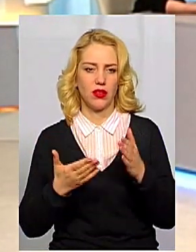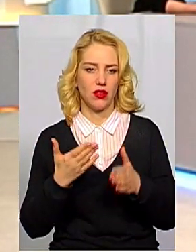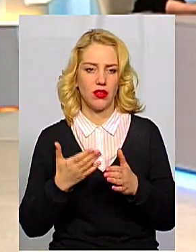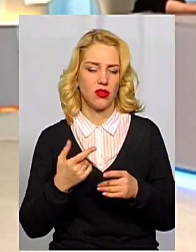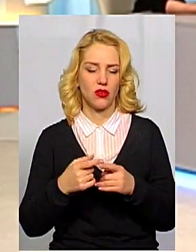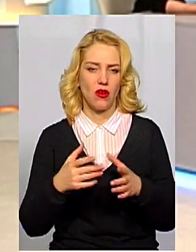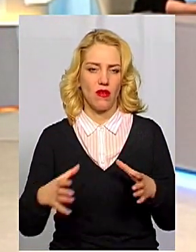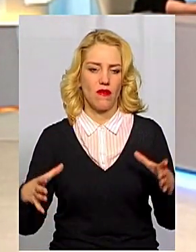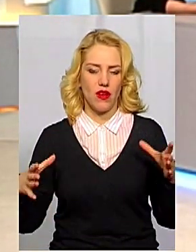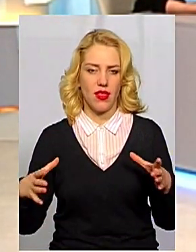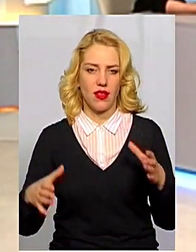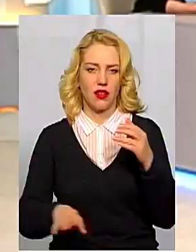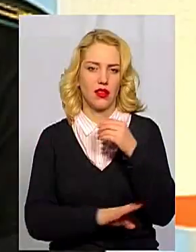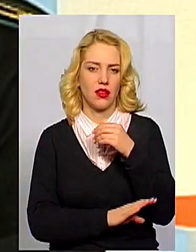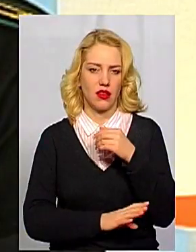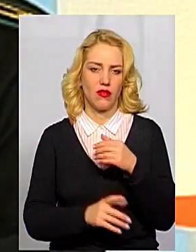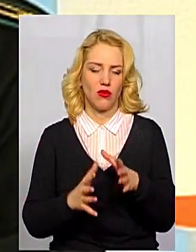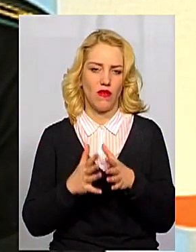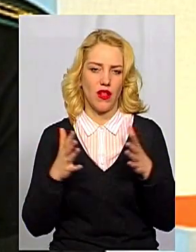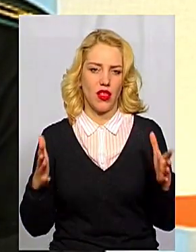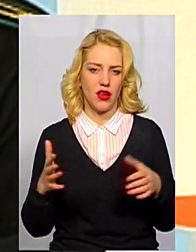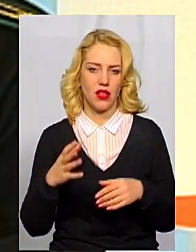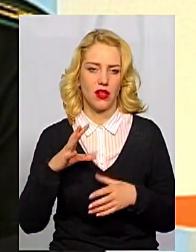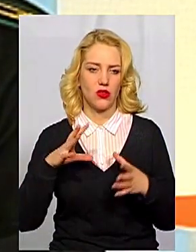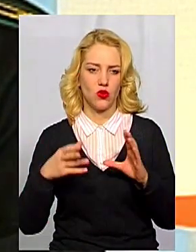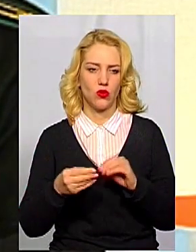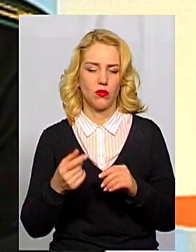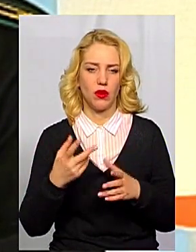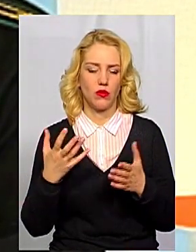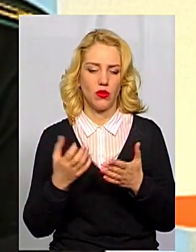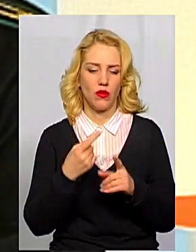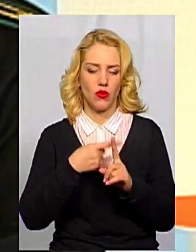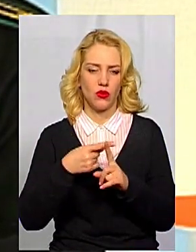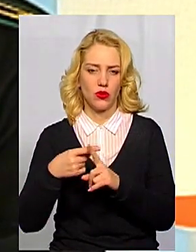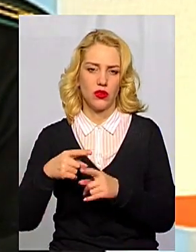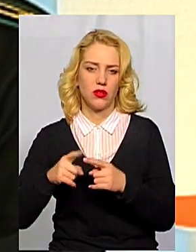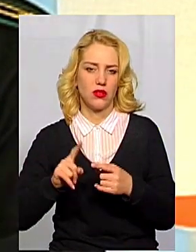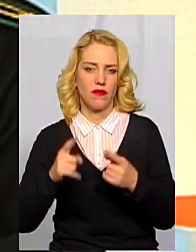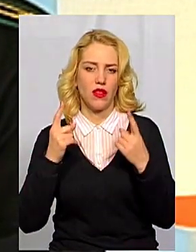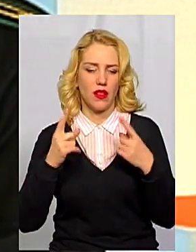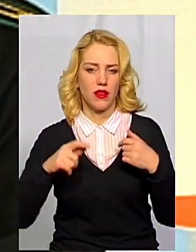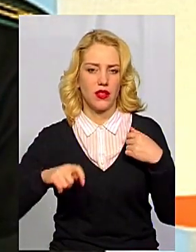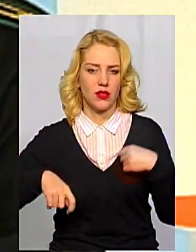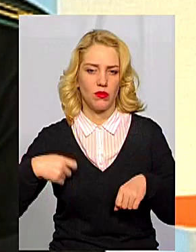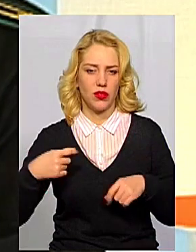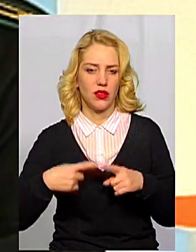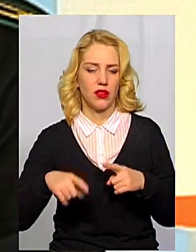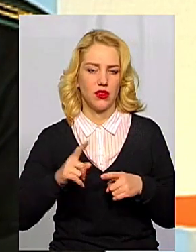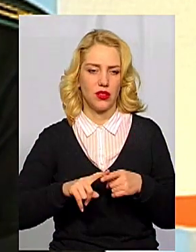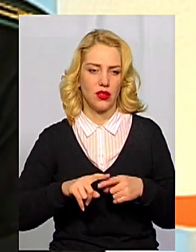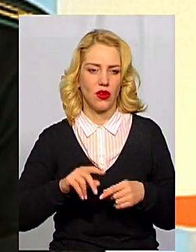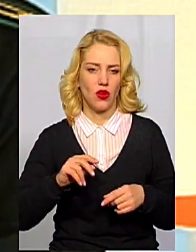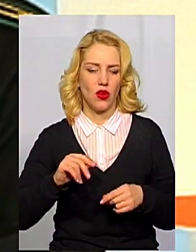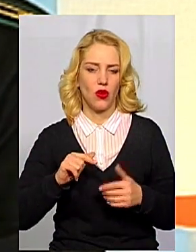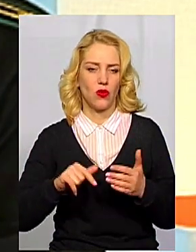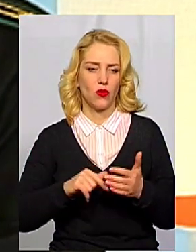дуже великі дерева, дуже велика сума, і вона плюсується, виходить великі збитки, які підприємства, в принципі, комунальні, ті, які є,